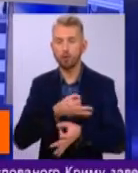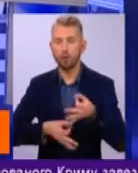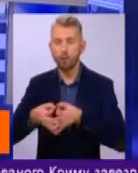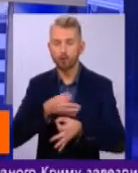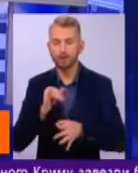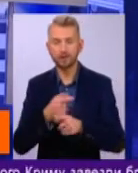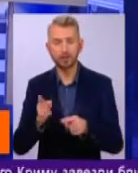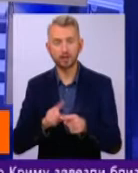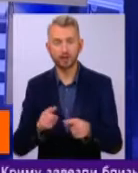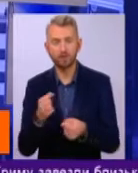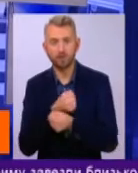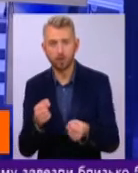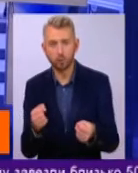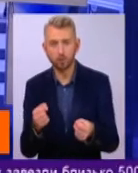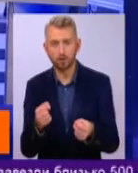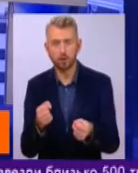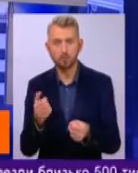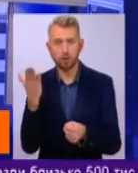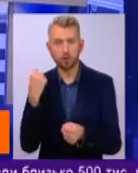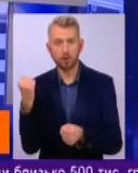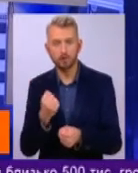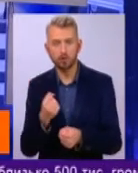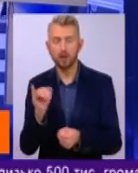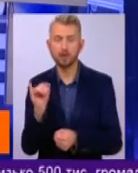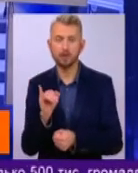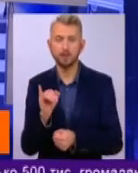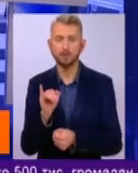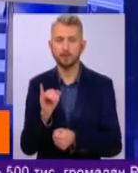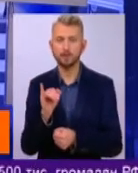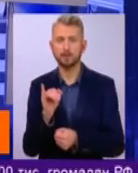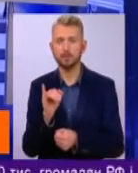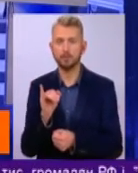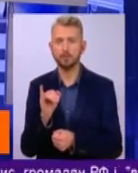і оцей вибух минулого тижня, і